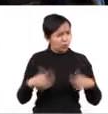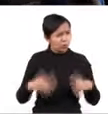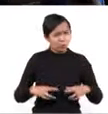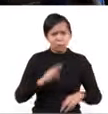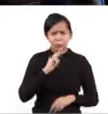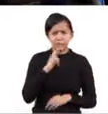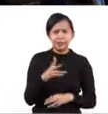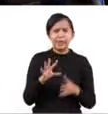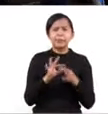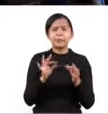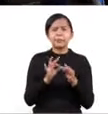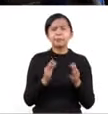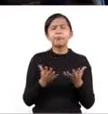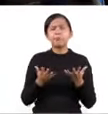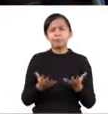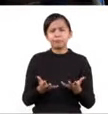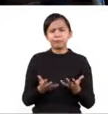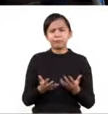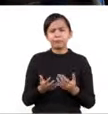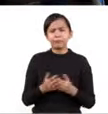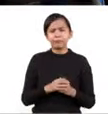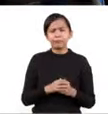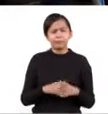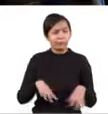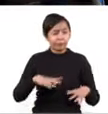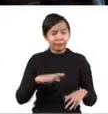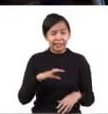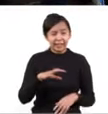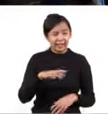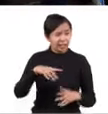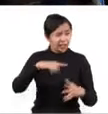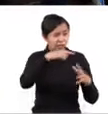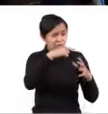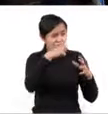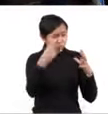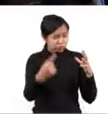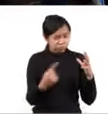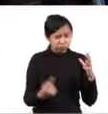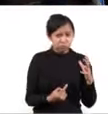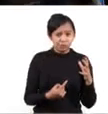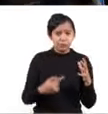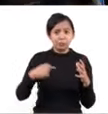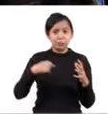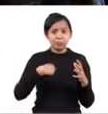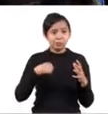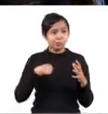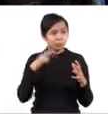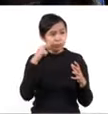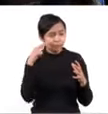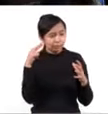siguientes palabras. En, ganz Europa, en toda keine Europa Stadt, no conozco ninguna so ciudad prächtig, so schön que sea